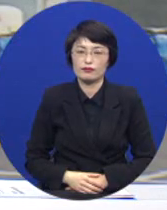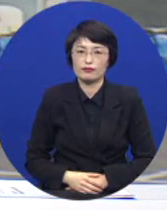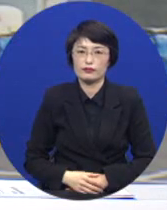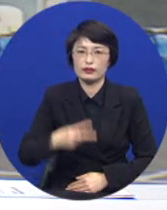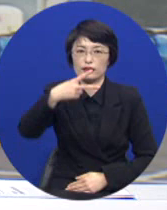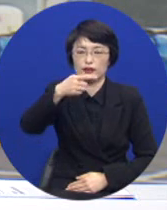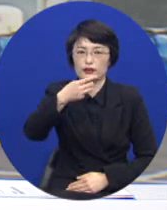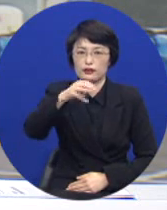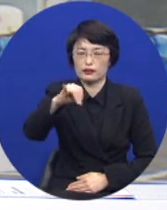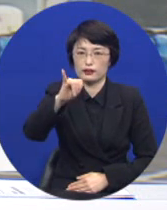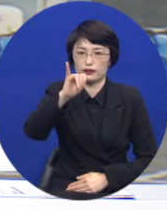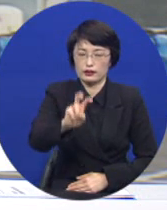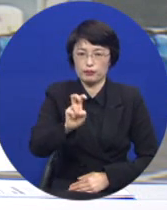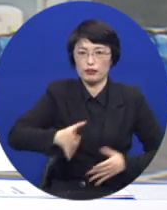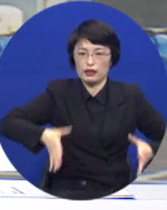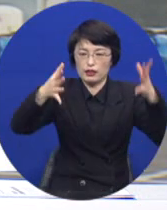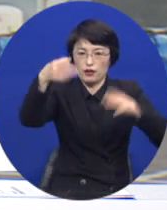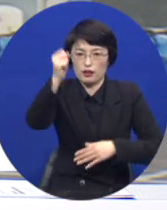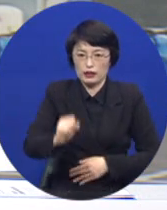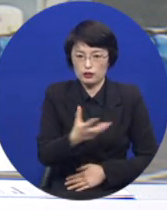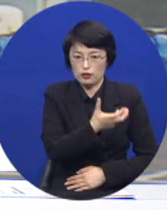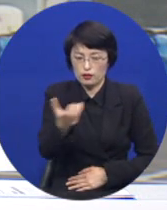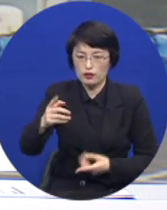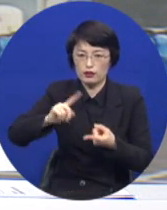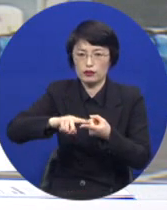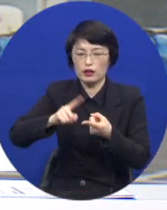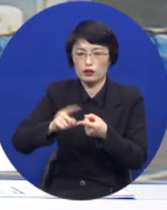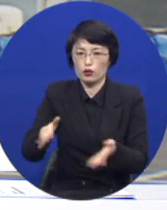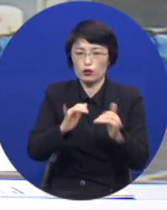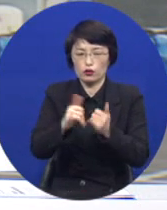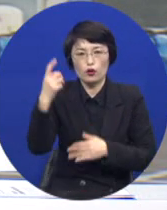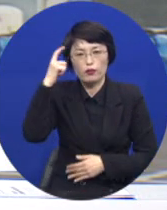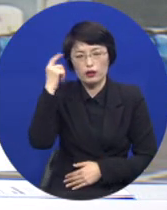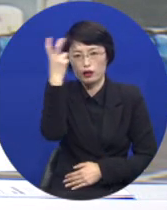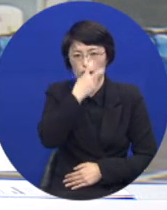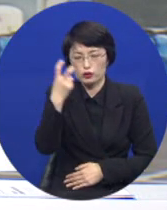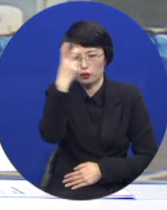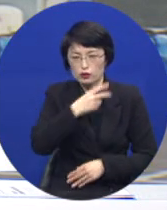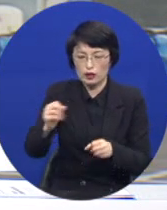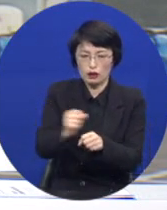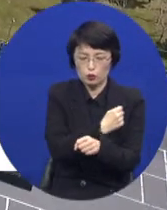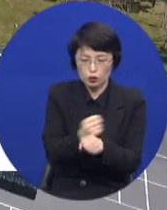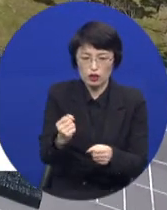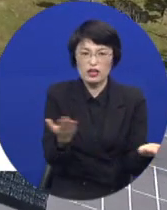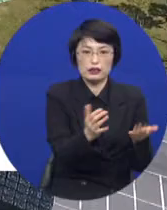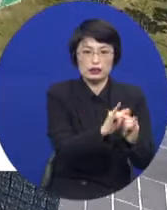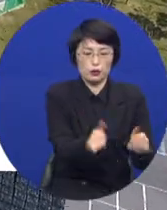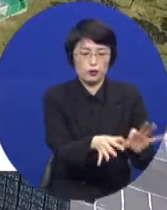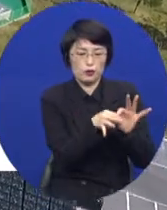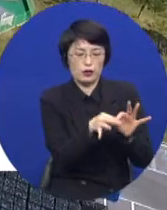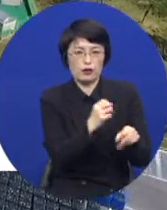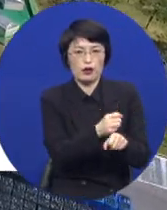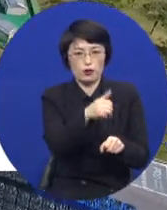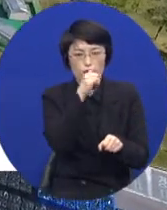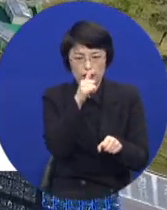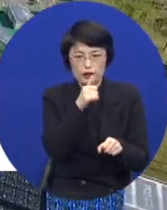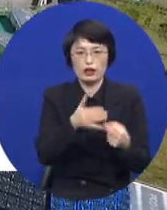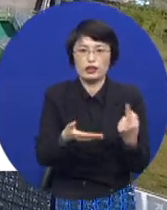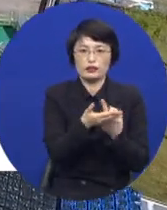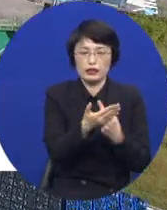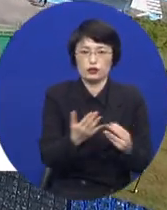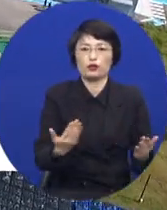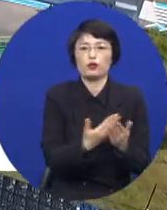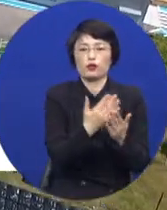드림 타워 카지노 도민 의견 조사 조작 의혹 의 직원이 계획된 제주도 개발 공사가 감사에 착수했습니다 제주도